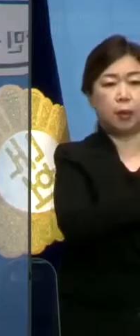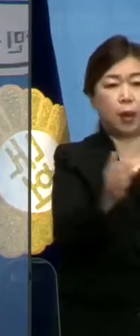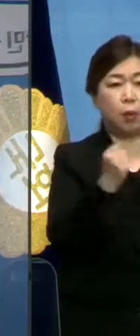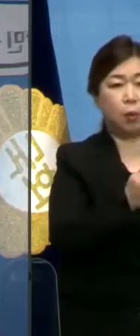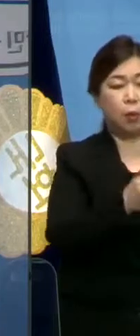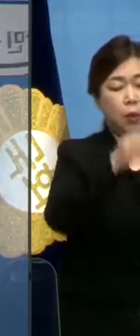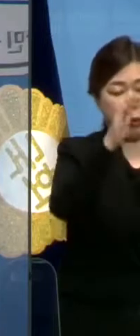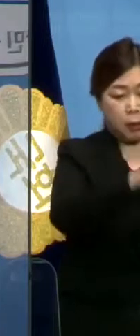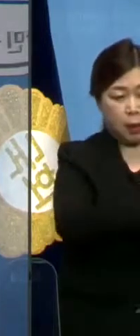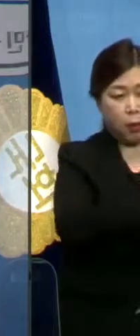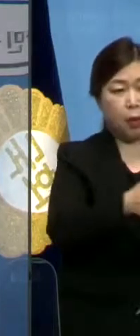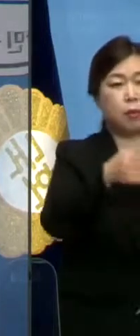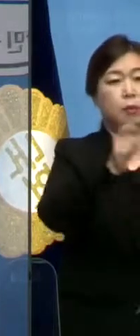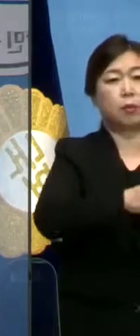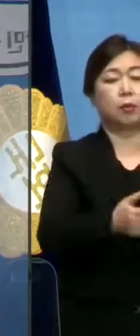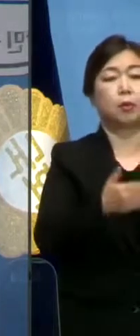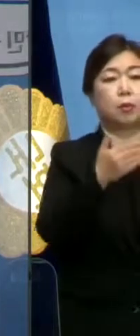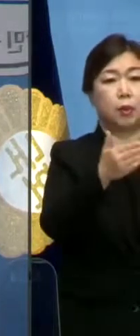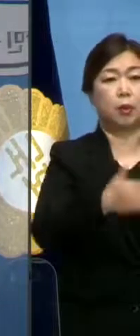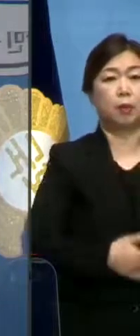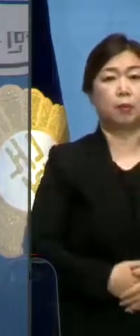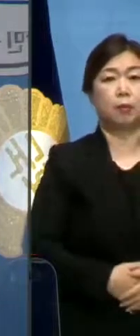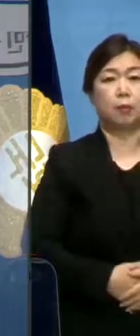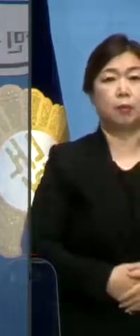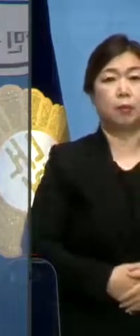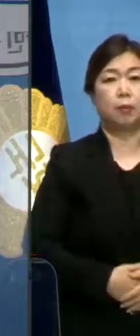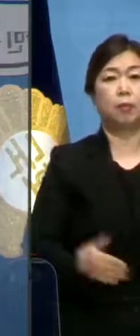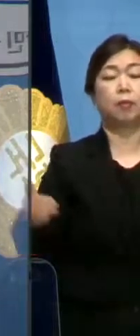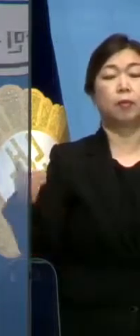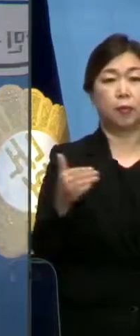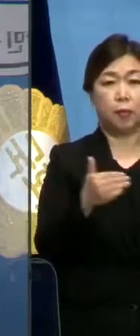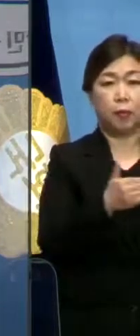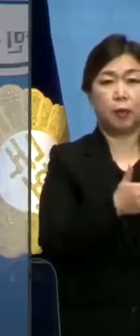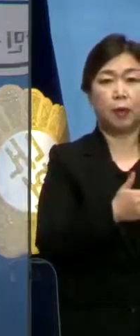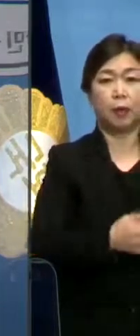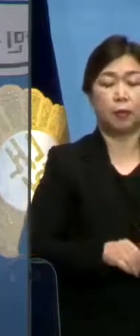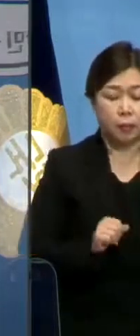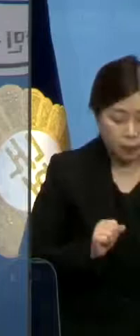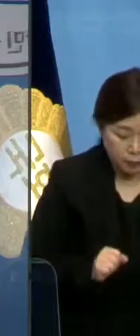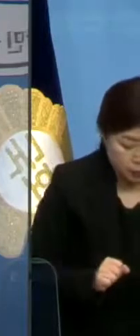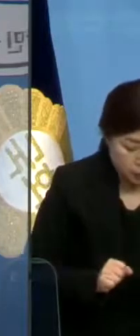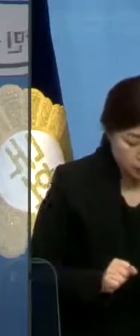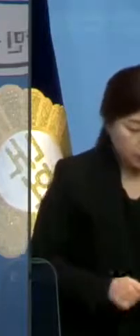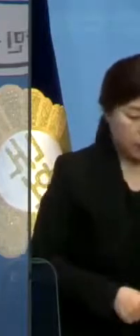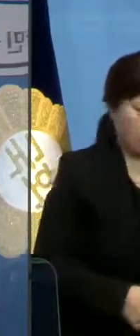사과할 것을 촉구합니다. 네, 브리핑 마치겠습니다.